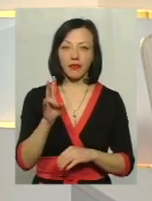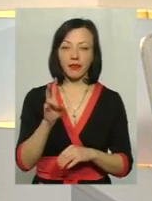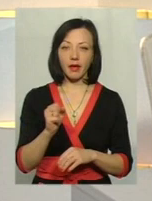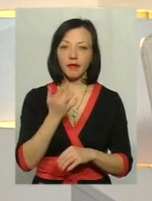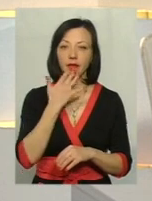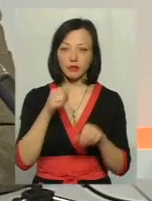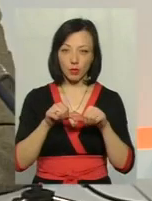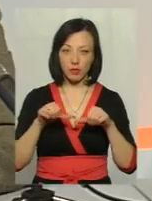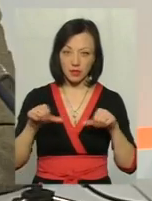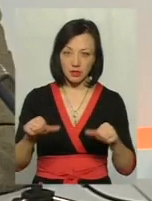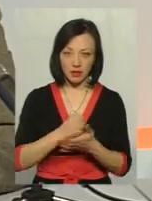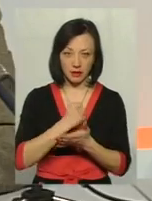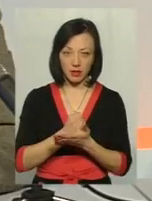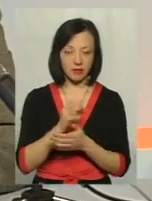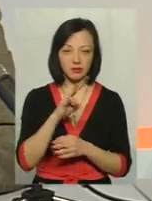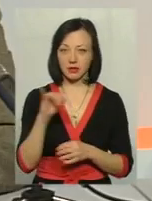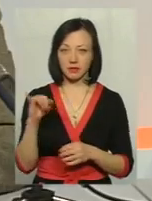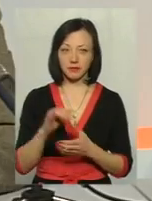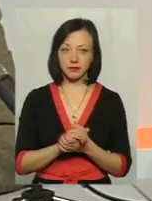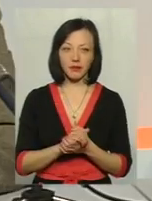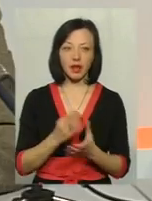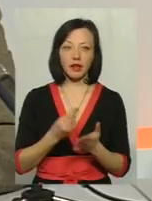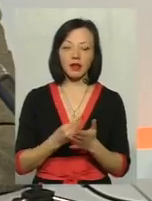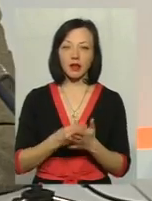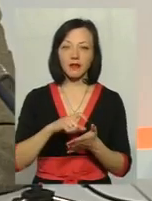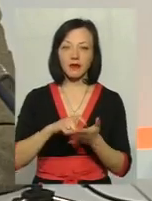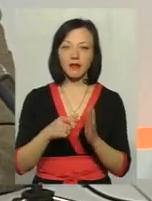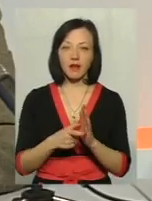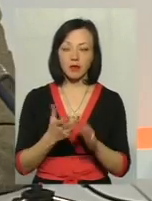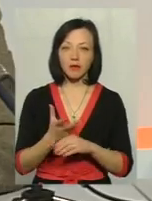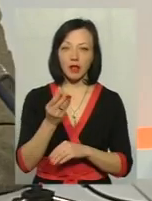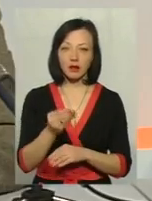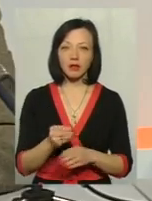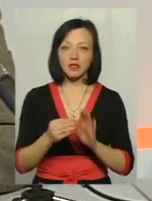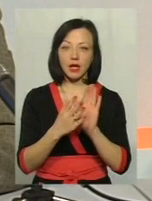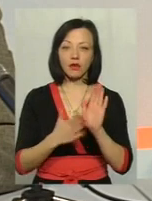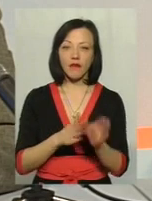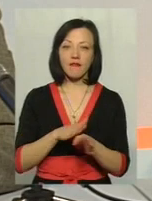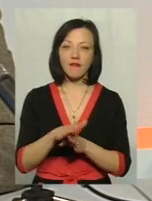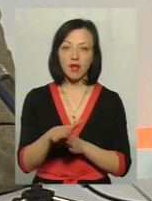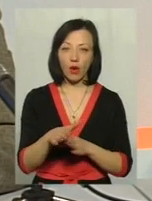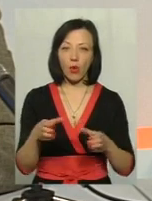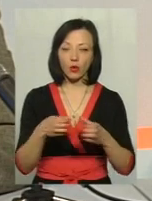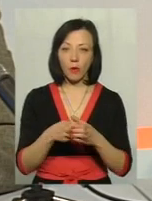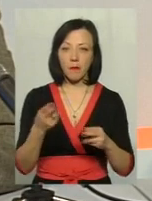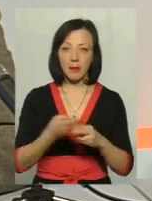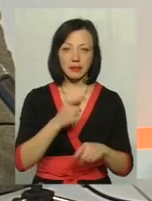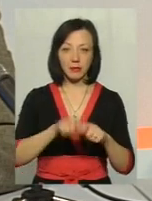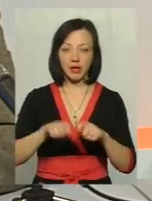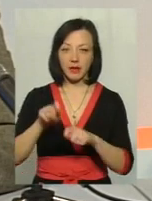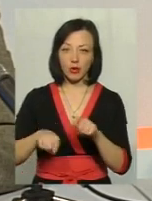Нацкомісію для затвердження, ні, чи ні? Ні. Тарифи на квартплату встановлюються виконкомом без